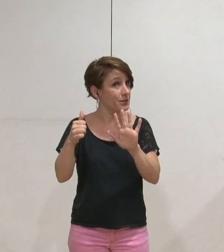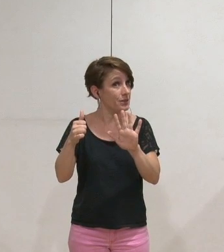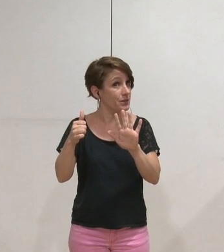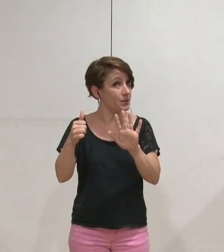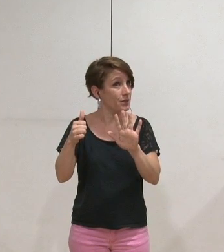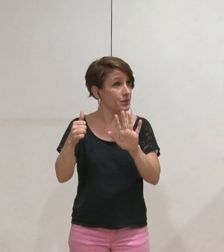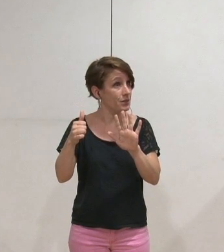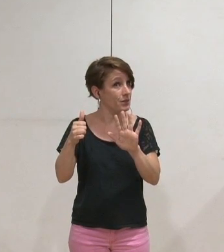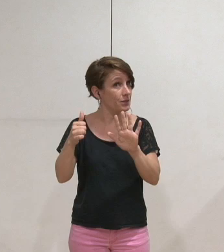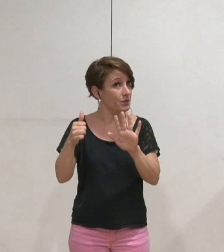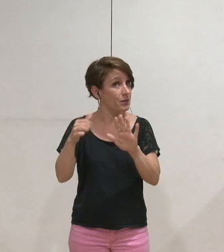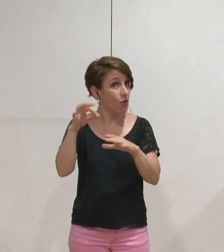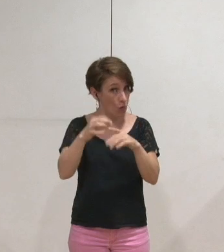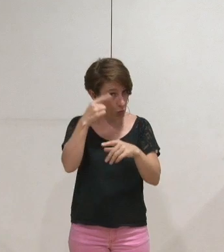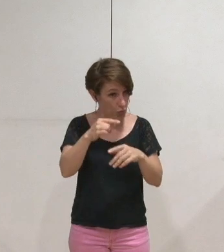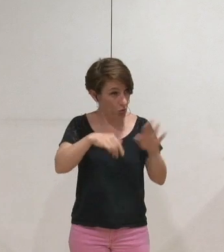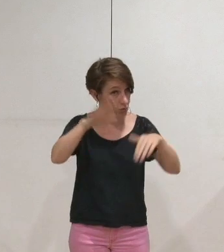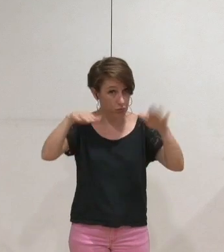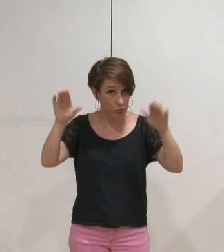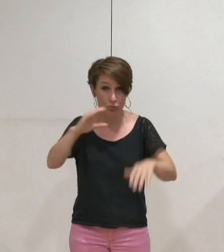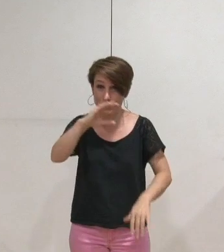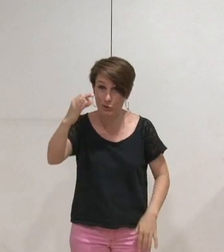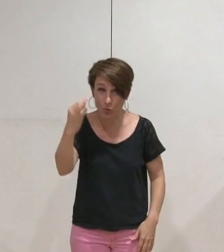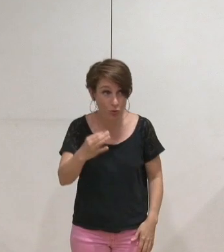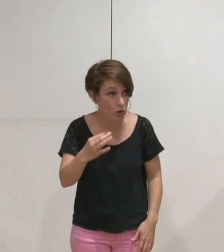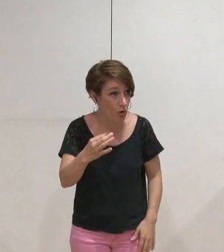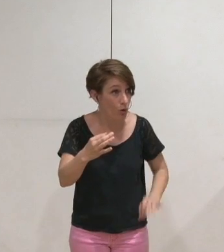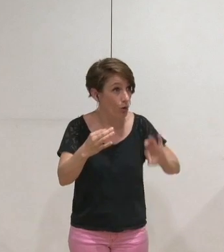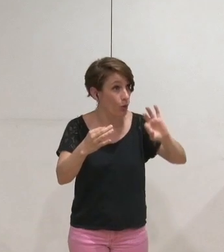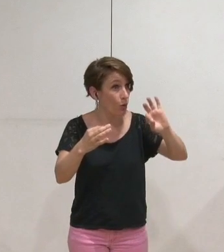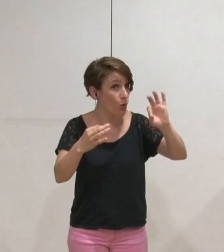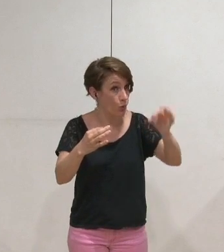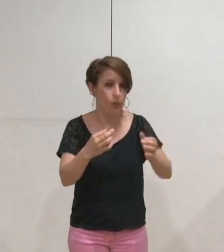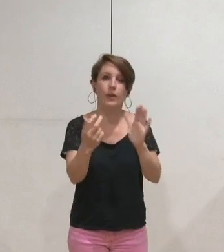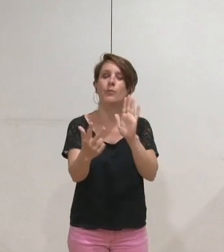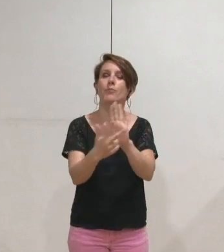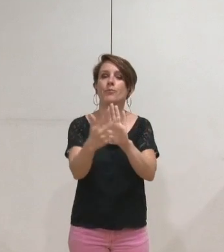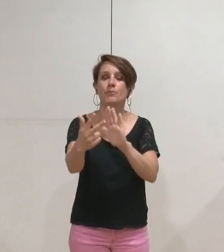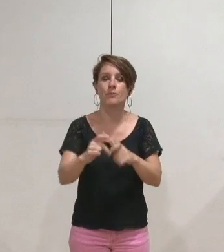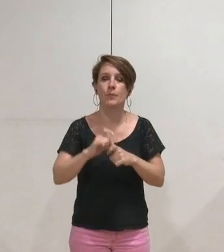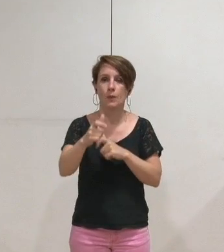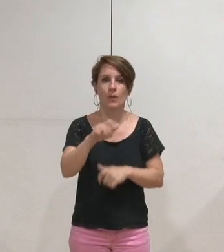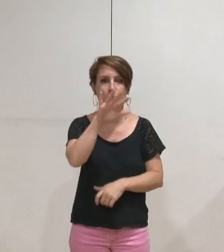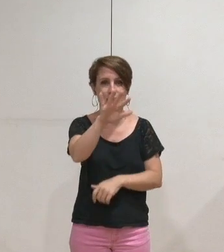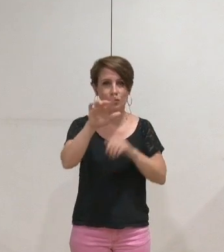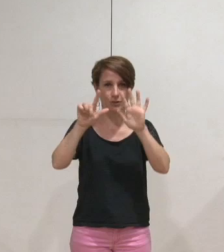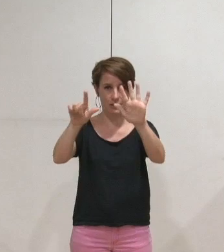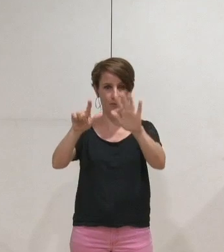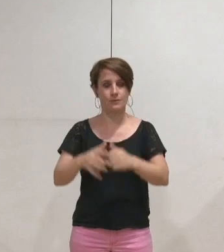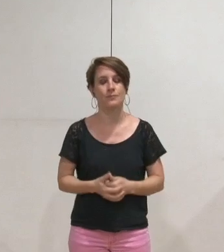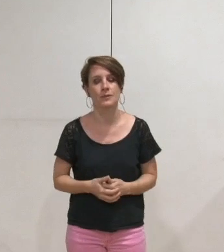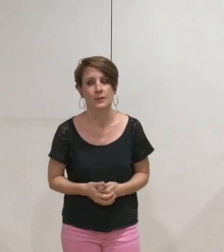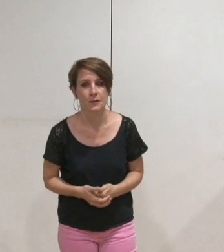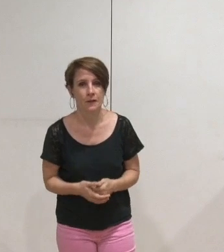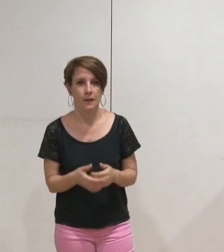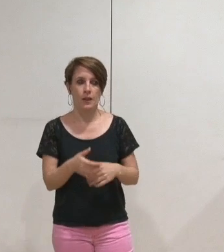56 unanimité pour cette délibération oui adopté la 57